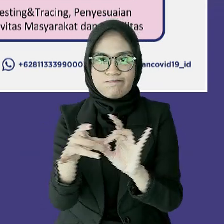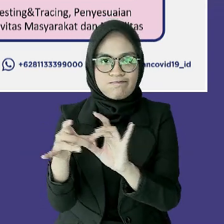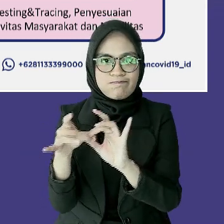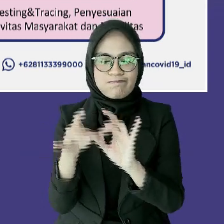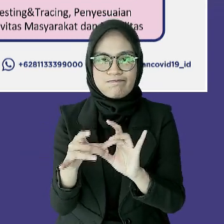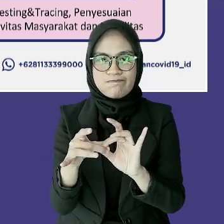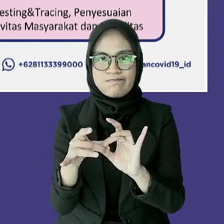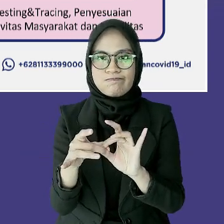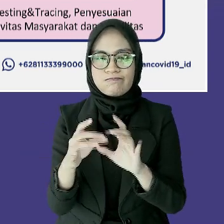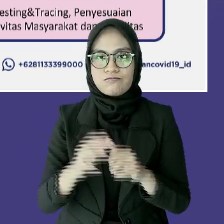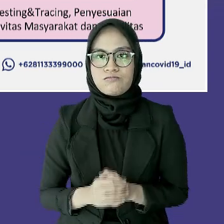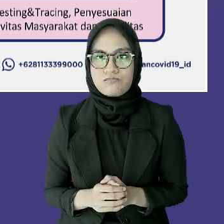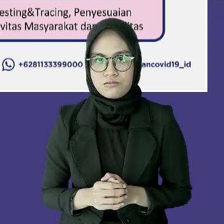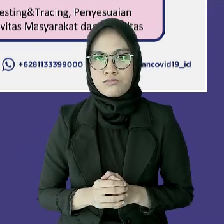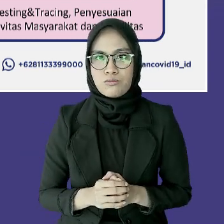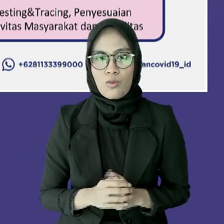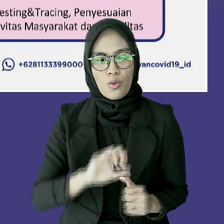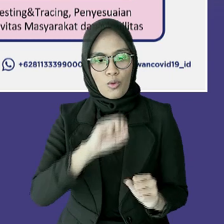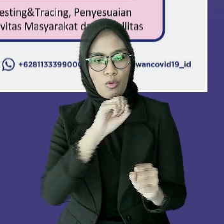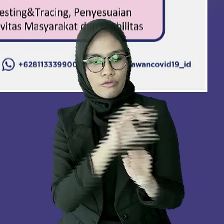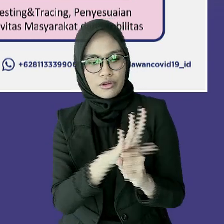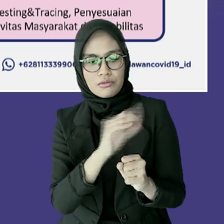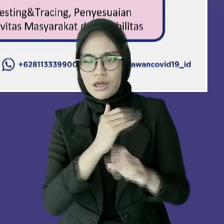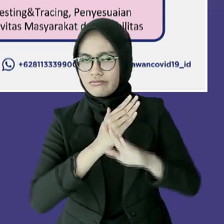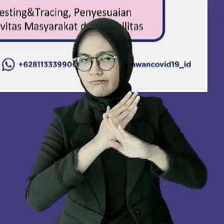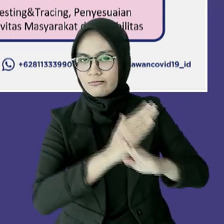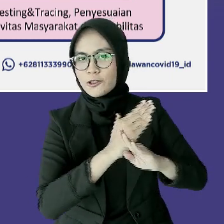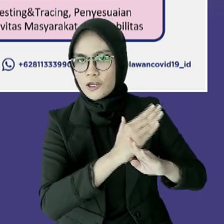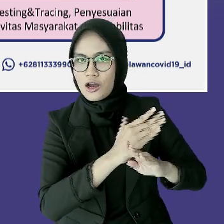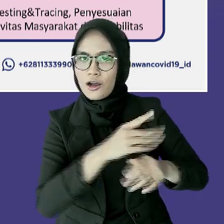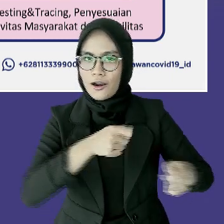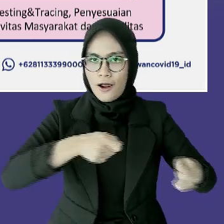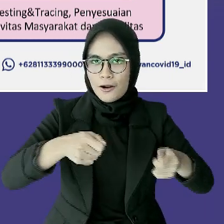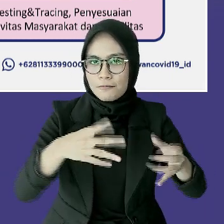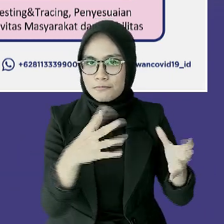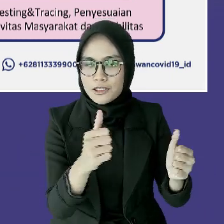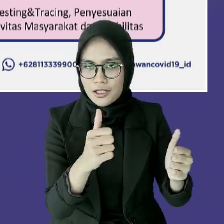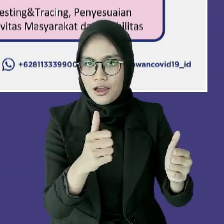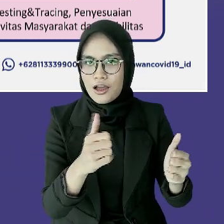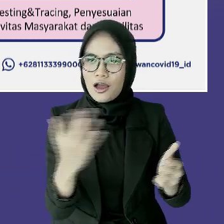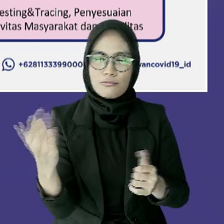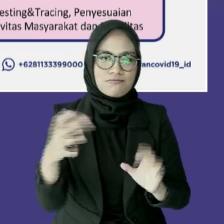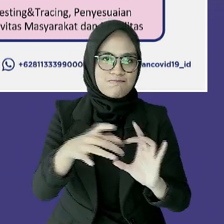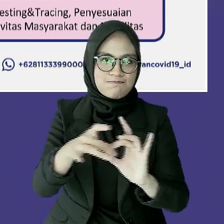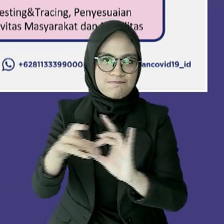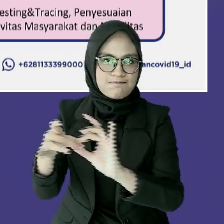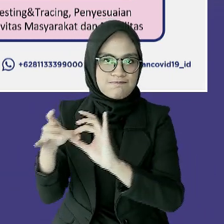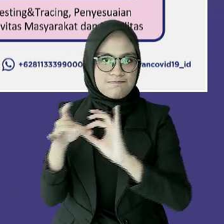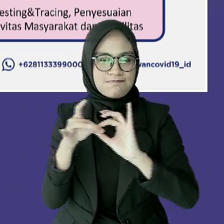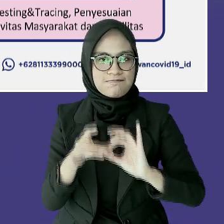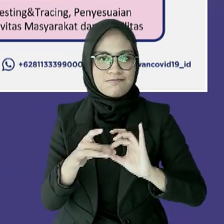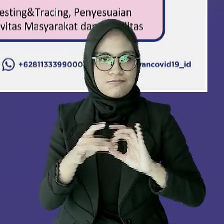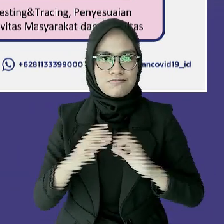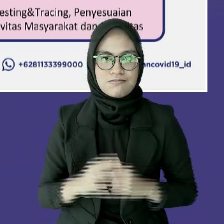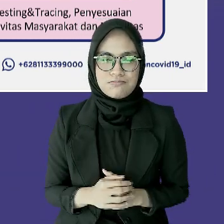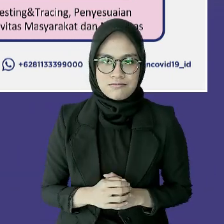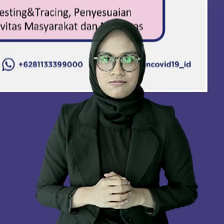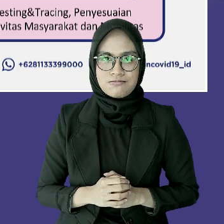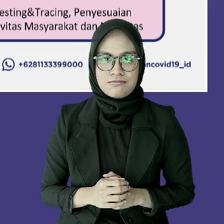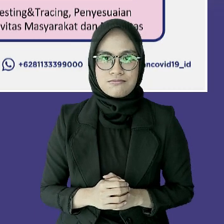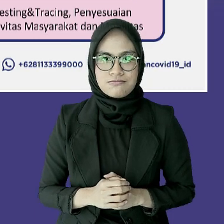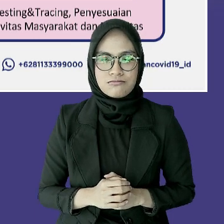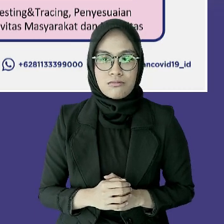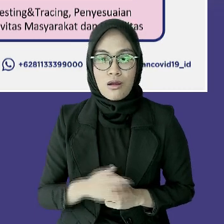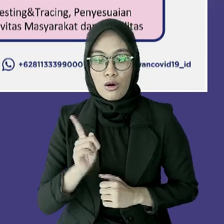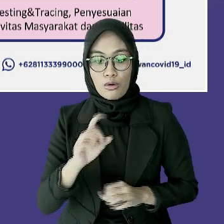untuk mensukseskan target pengendalian COVID-19 yang terkini. Untuk itu, dengan target menuju penanganan kasus COVID-19